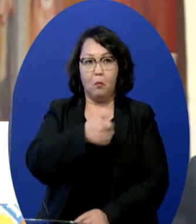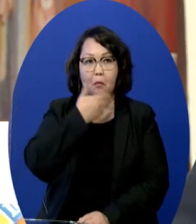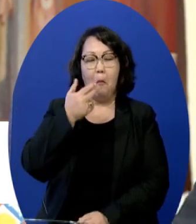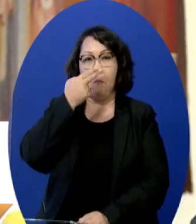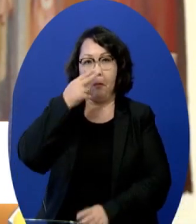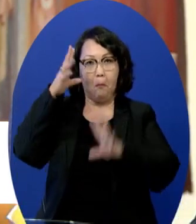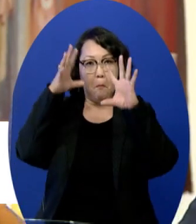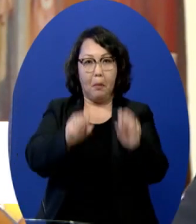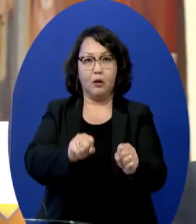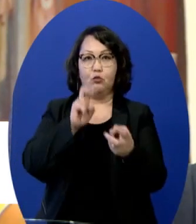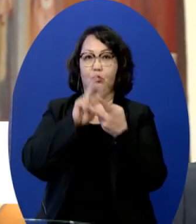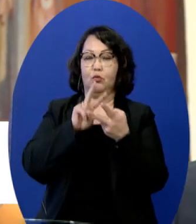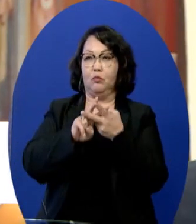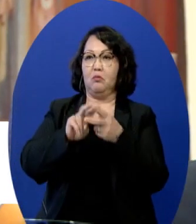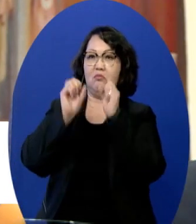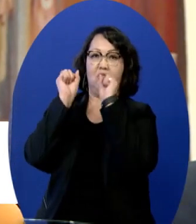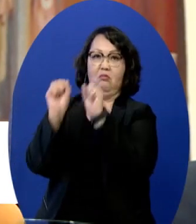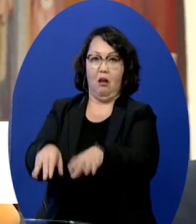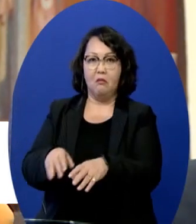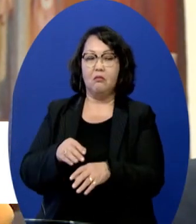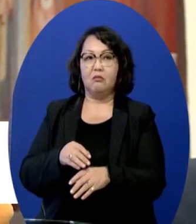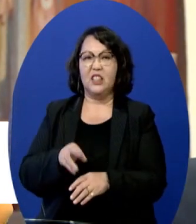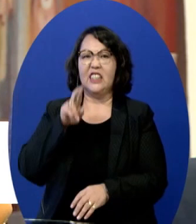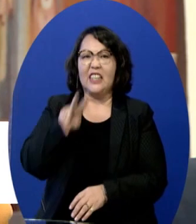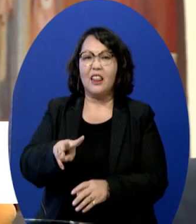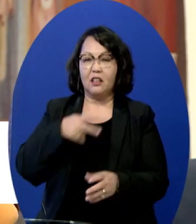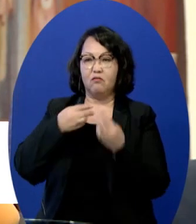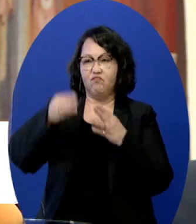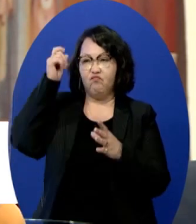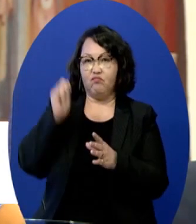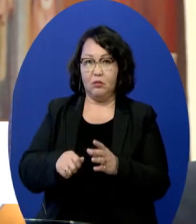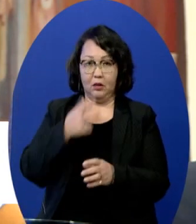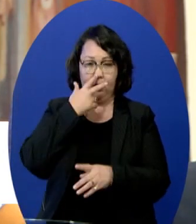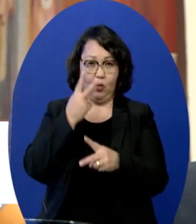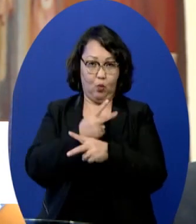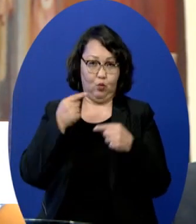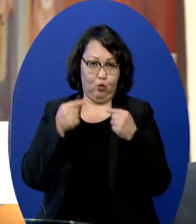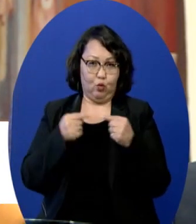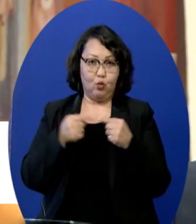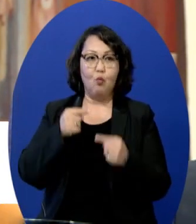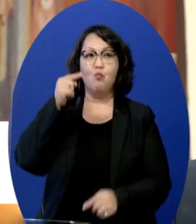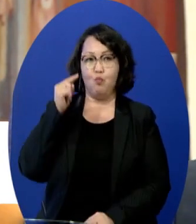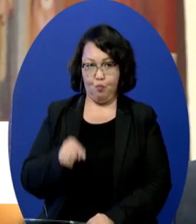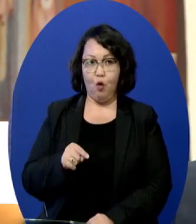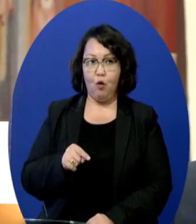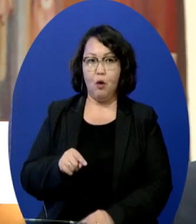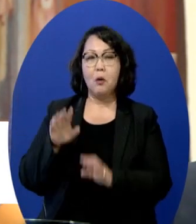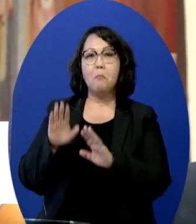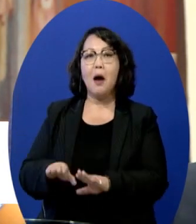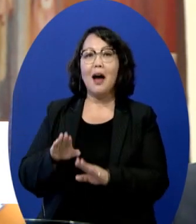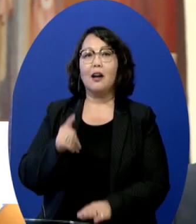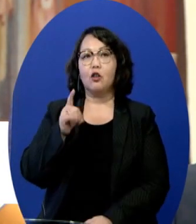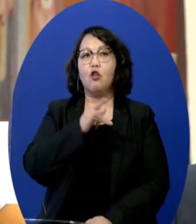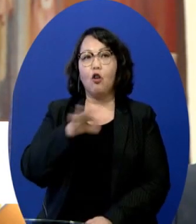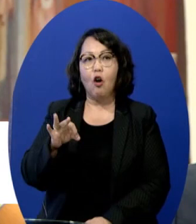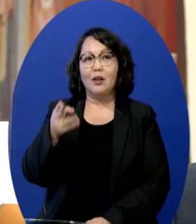баривчлаад цагдан хориод ингээд ял оногдуулж байгаа нь энэ бол хууль зөрчсөн гэдгийг бол бид нар банк хорооныхоо хүрээнд